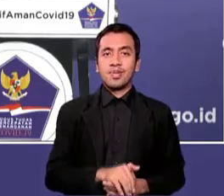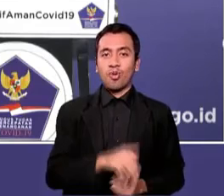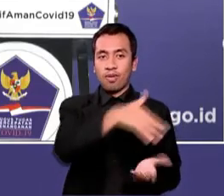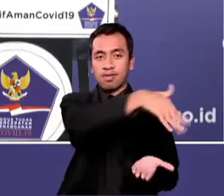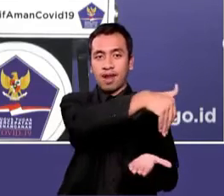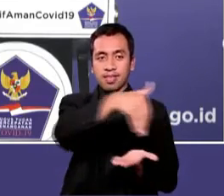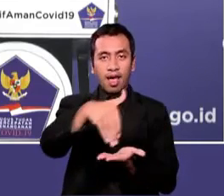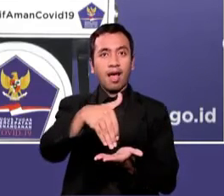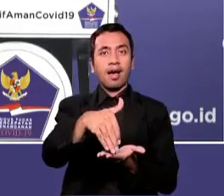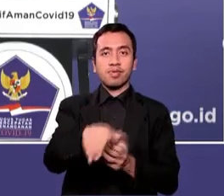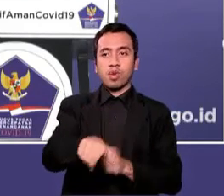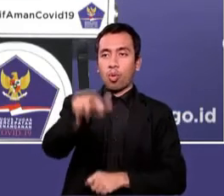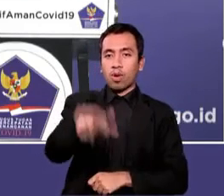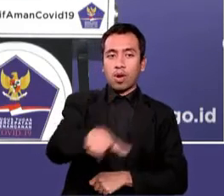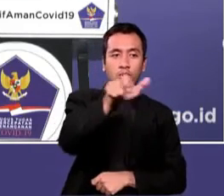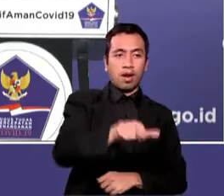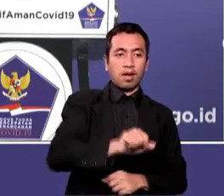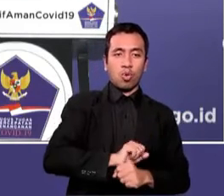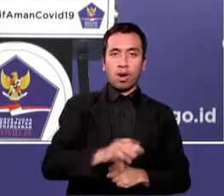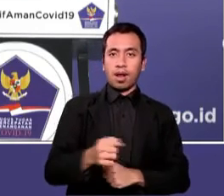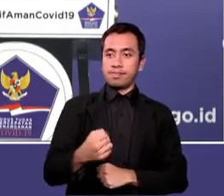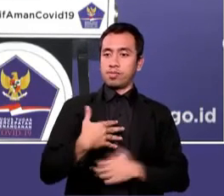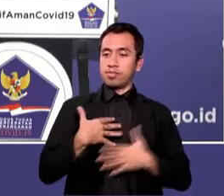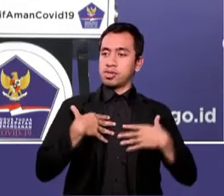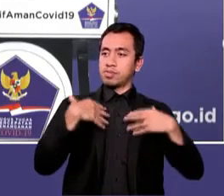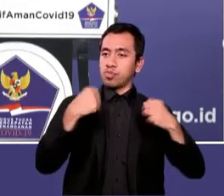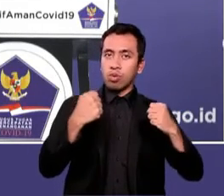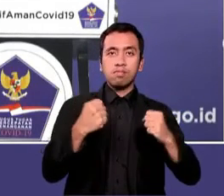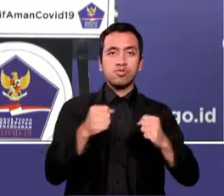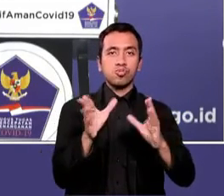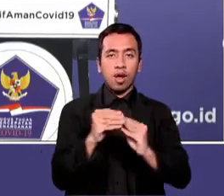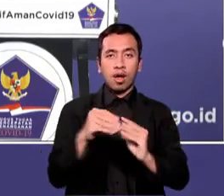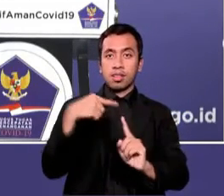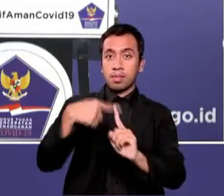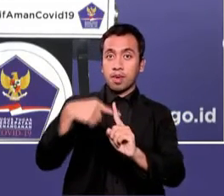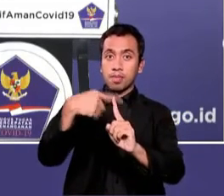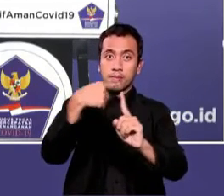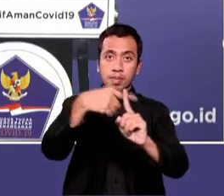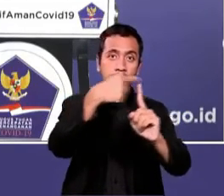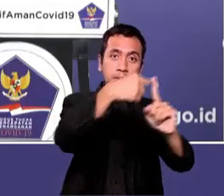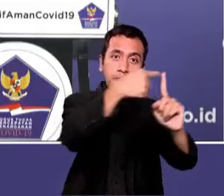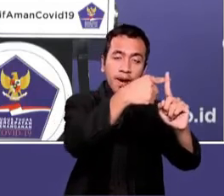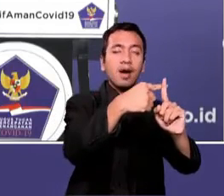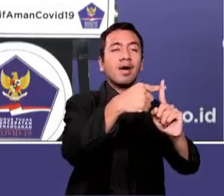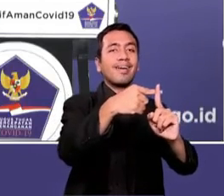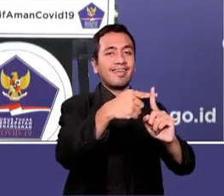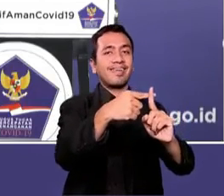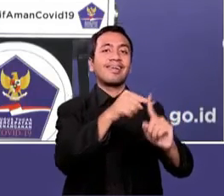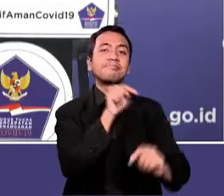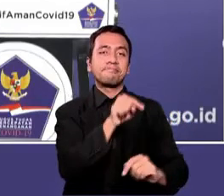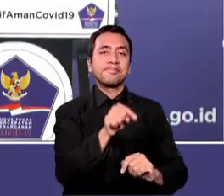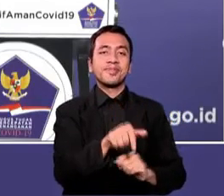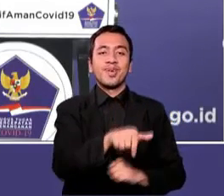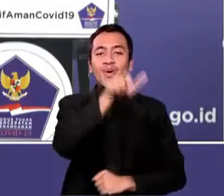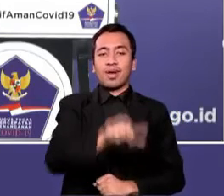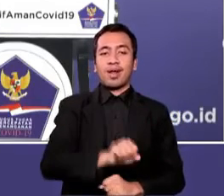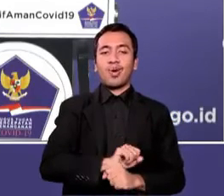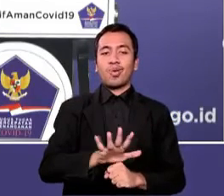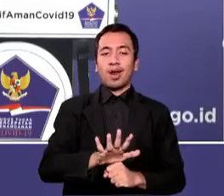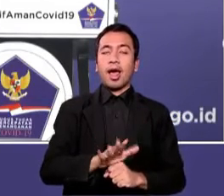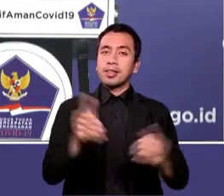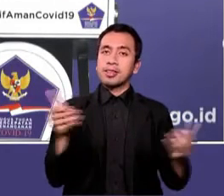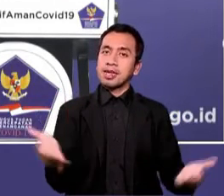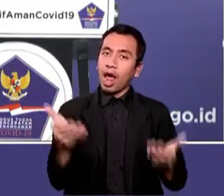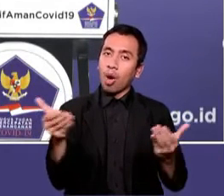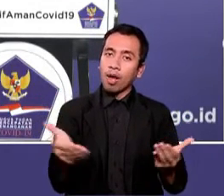sembuh ini Demikian debat demikian masif dan ini adalah gambaran bahwa treatment atau rawatan pada media popits